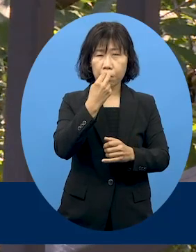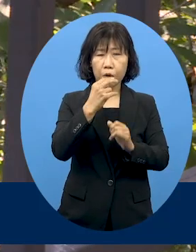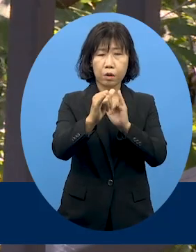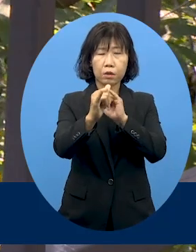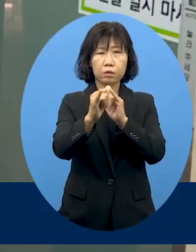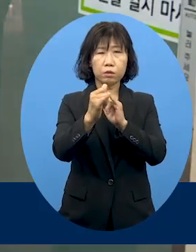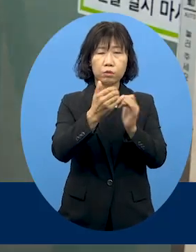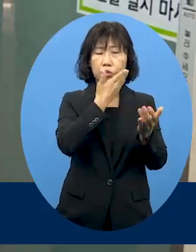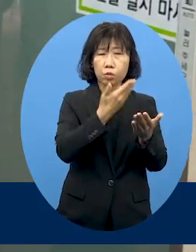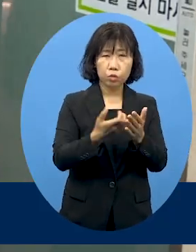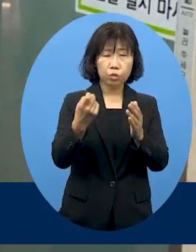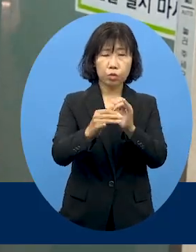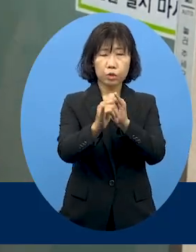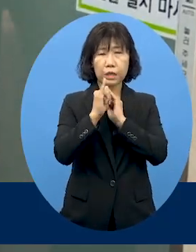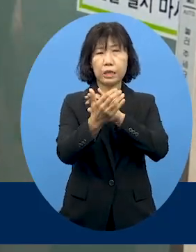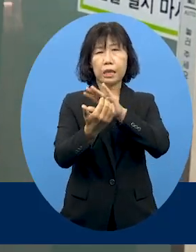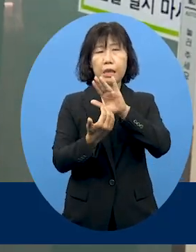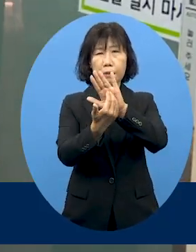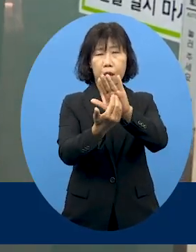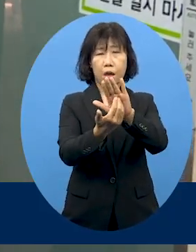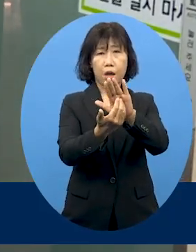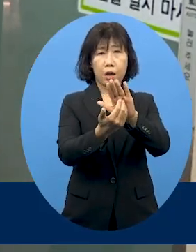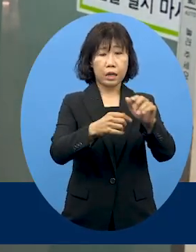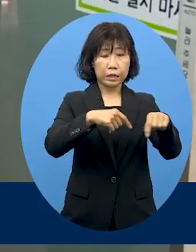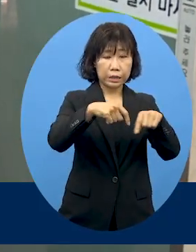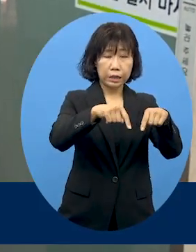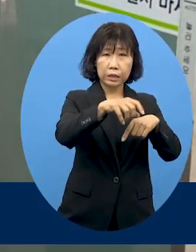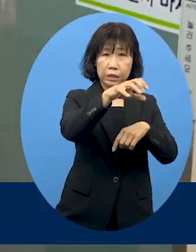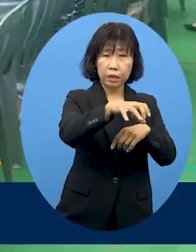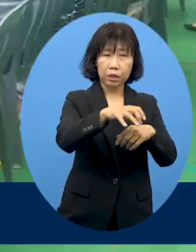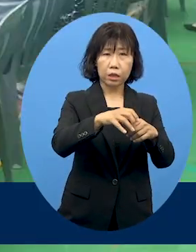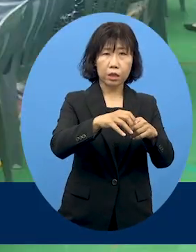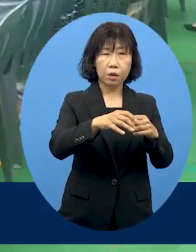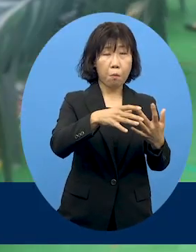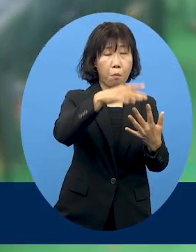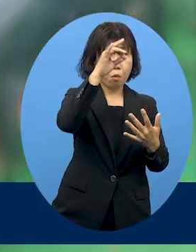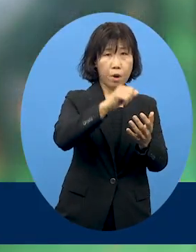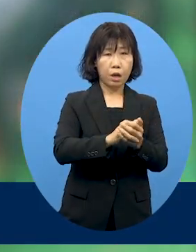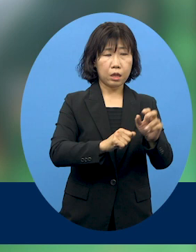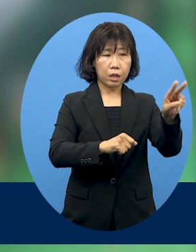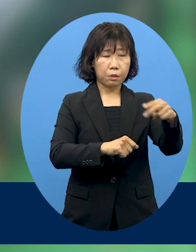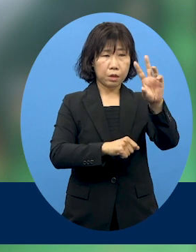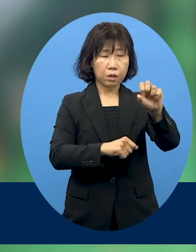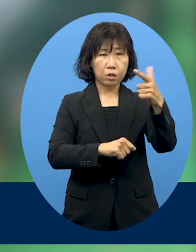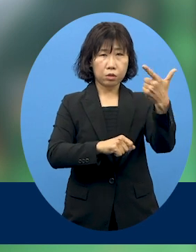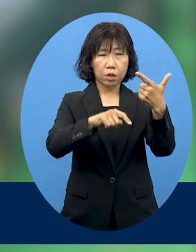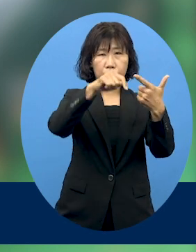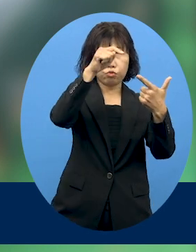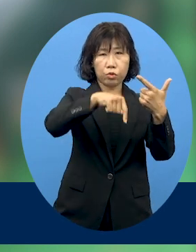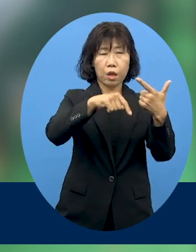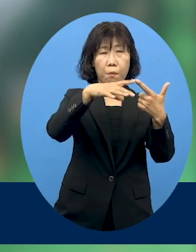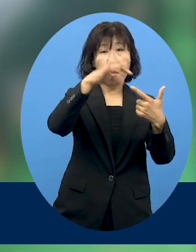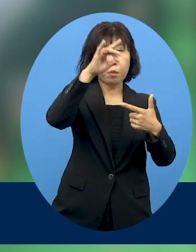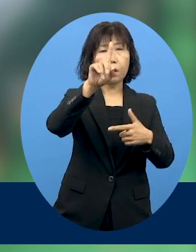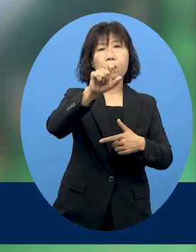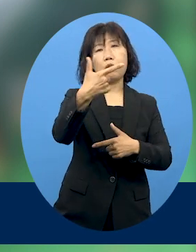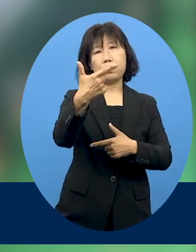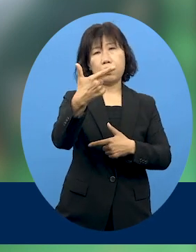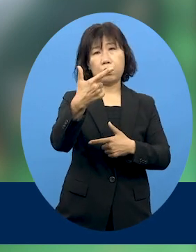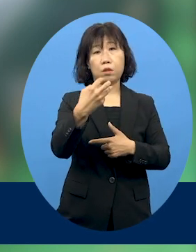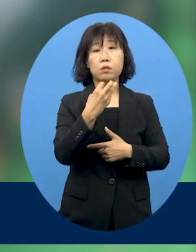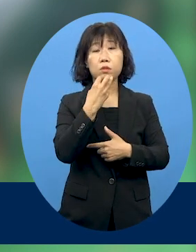생명존중 문화 조성을 위해 노력한 우소 실적 지자체 수여되는 것으로 전국 2백 36개 지자체 중